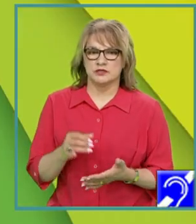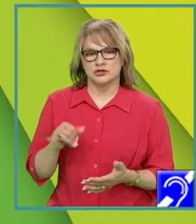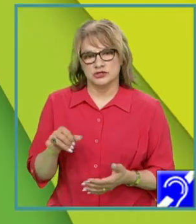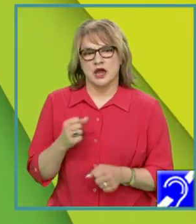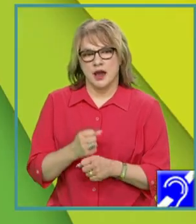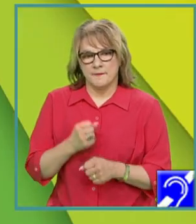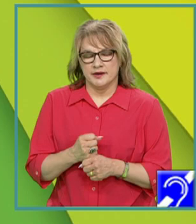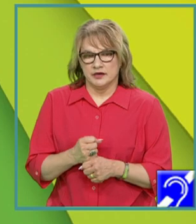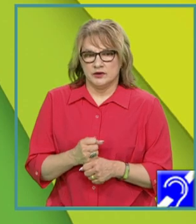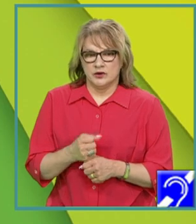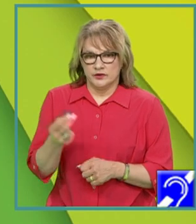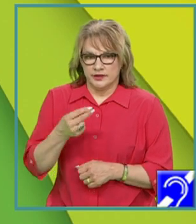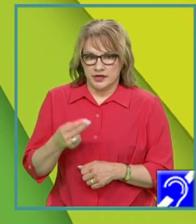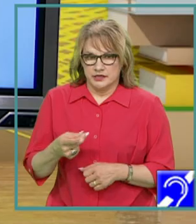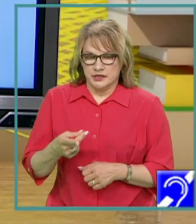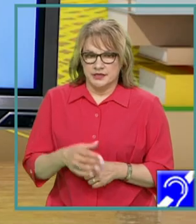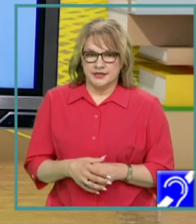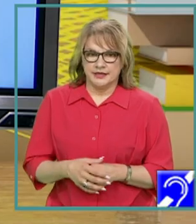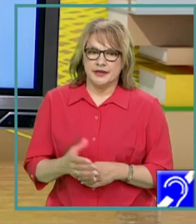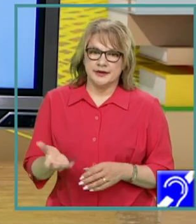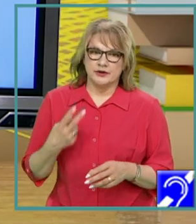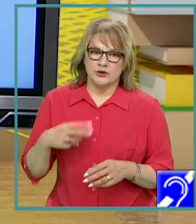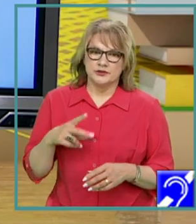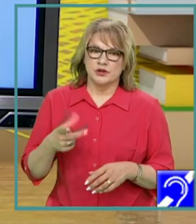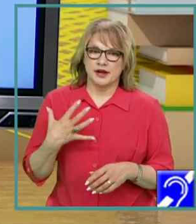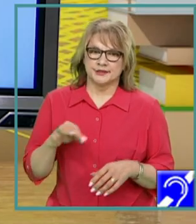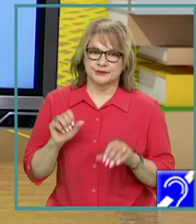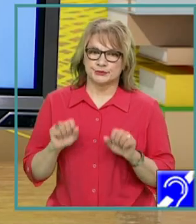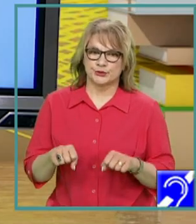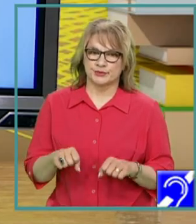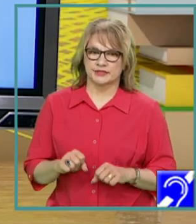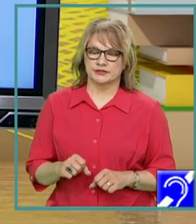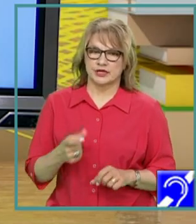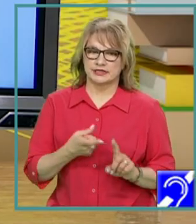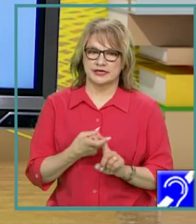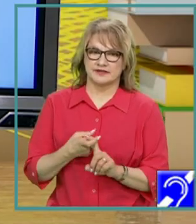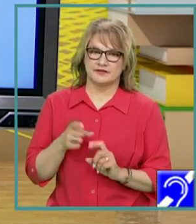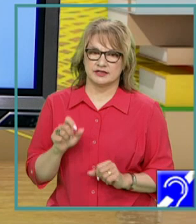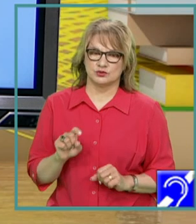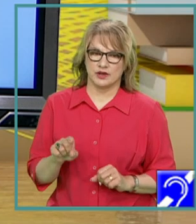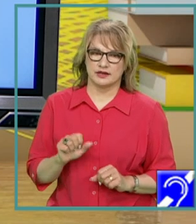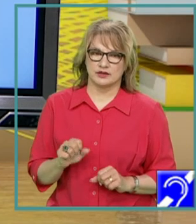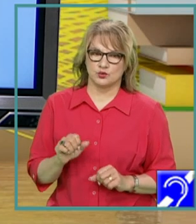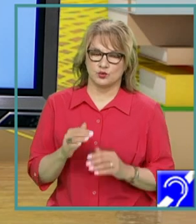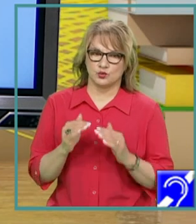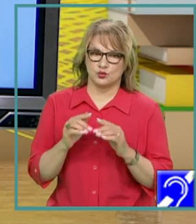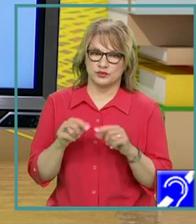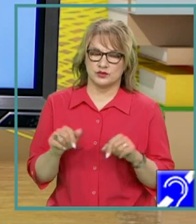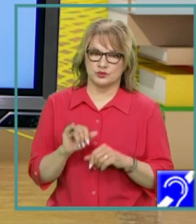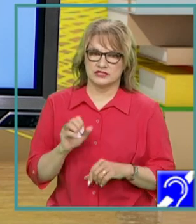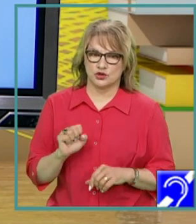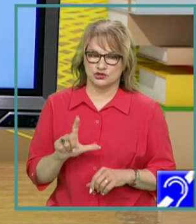care am făcut desenele mergem la o altă proprietate referitoare la triunghiul isoscel